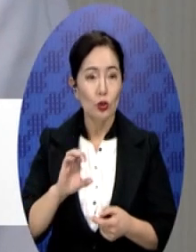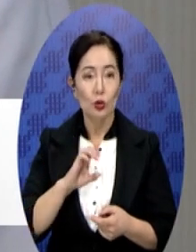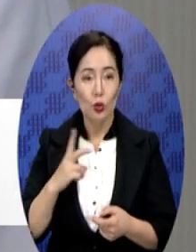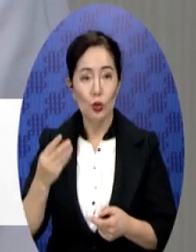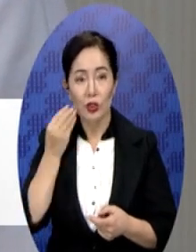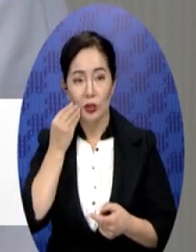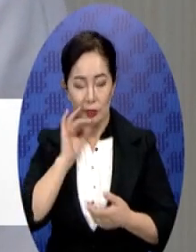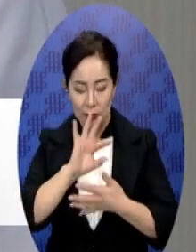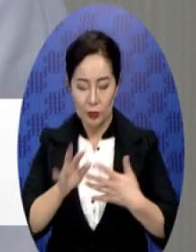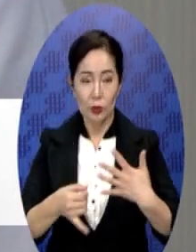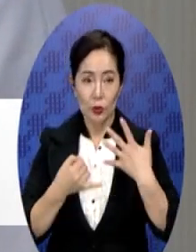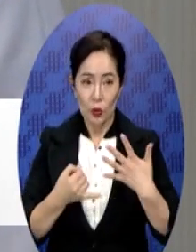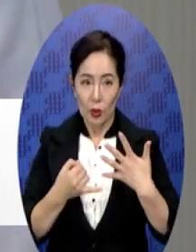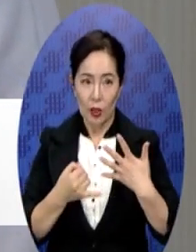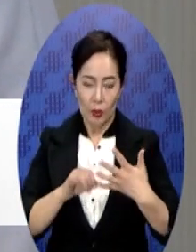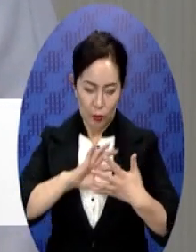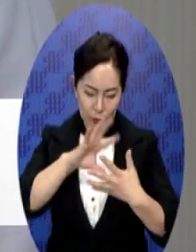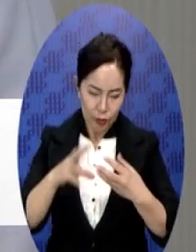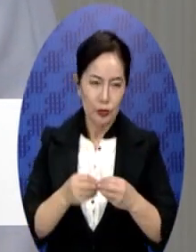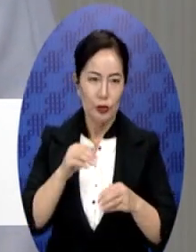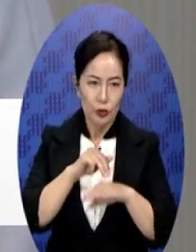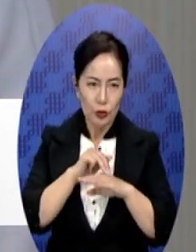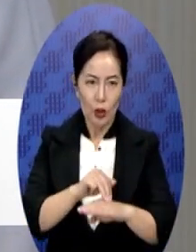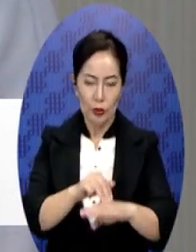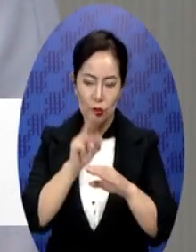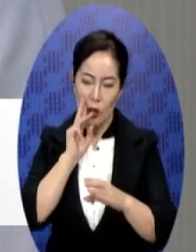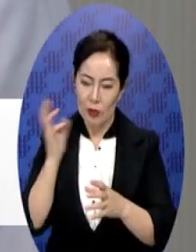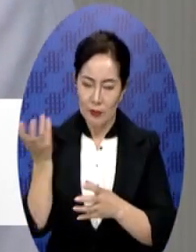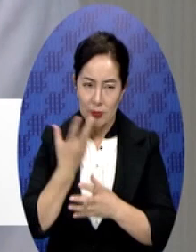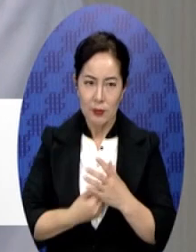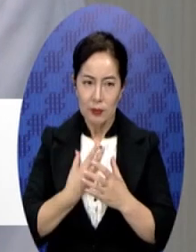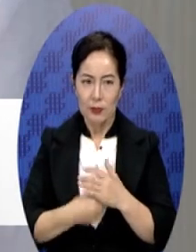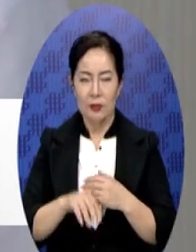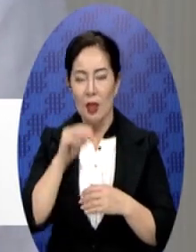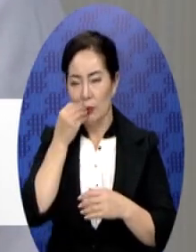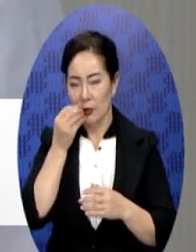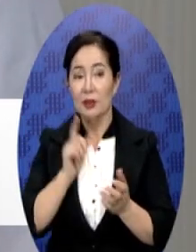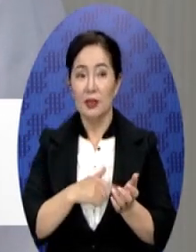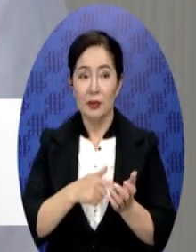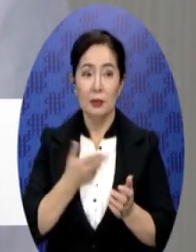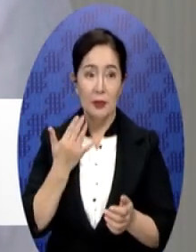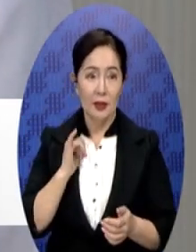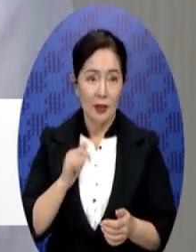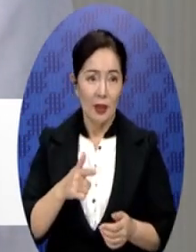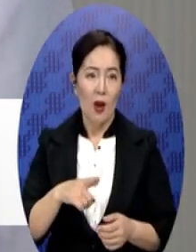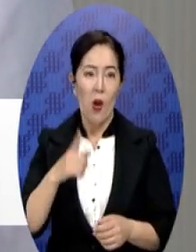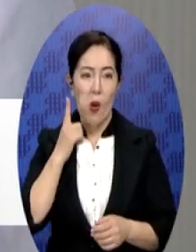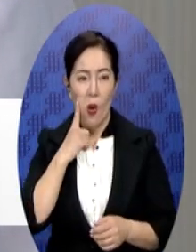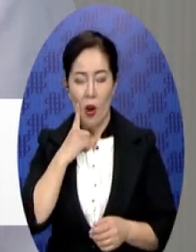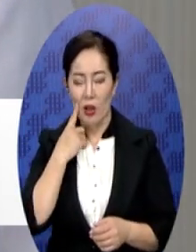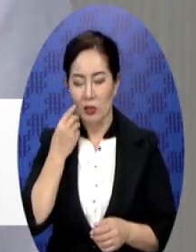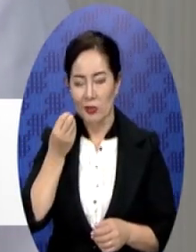гэсэн 6 хүнсний бүлгийг бол ерөөсөө тогтвортой хоол хүнсээр авч идэх шаардлагатай байдаг. Ян зүрийн одоо чихэр, шоколад,